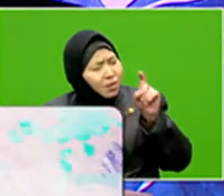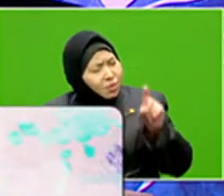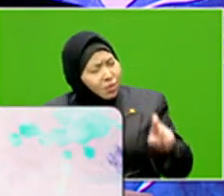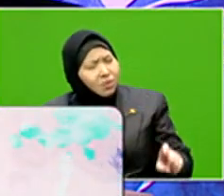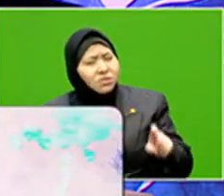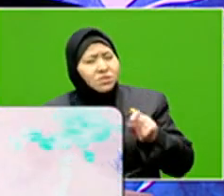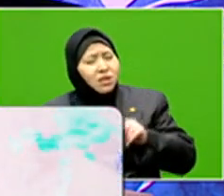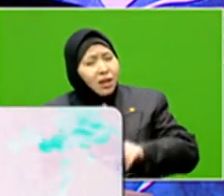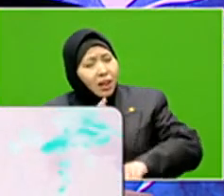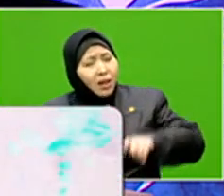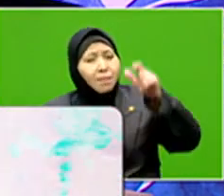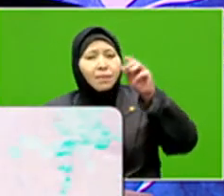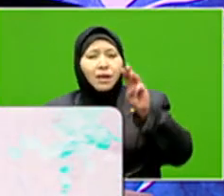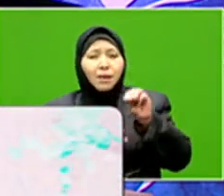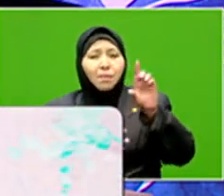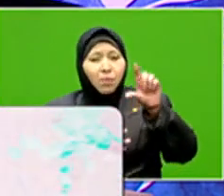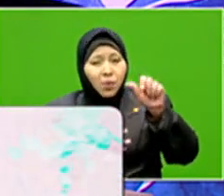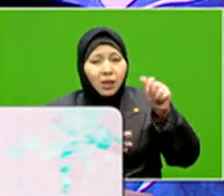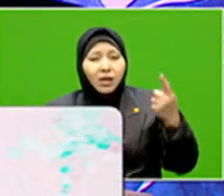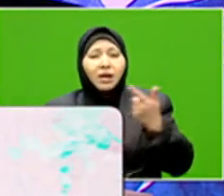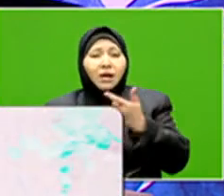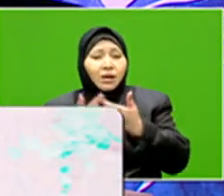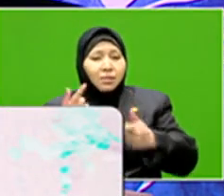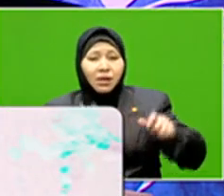النار وبئس